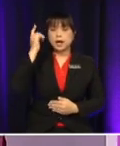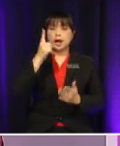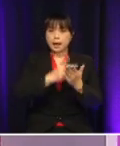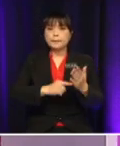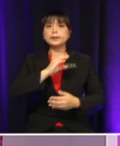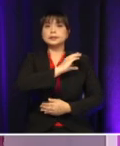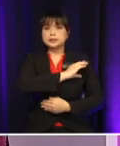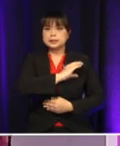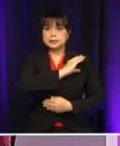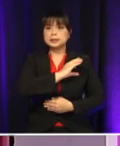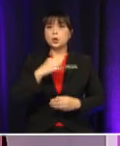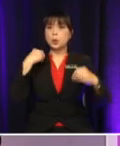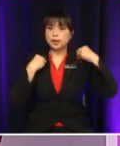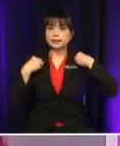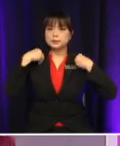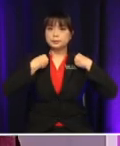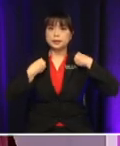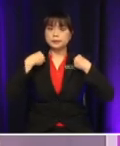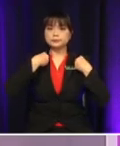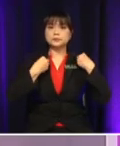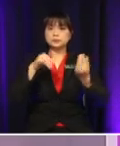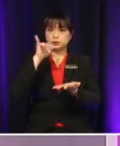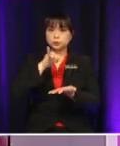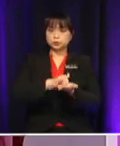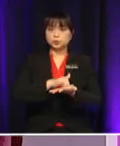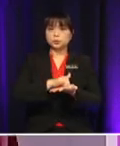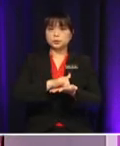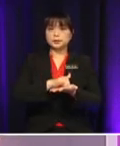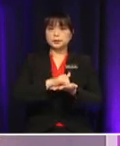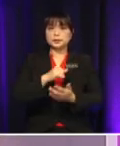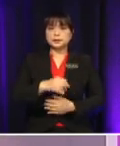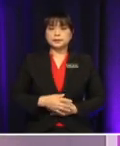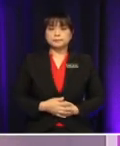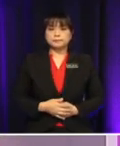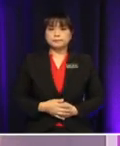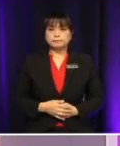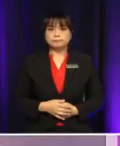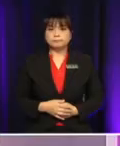alam itu ya oke Walaupun dia Nyatakan sebenarnya dia sudah tinggi sedikit